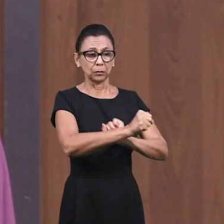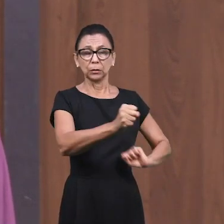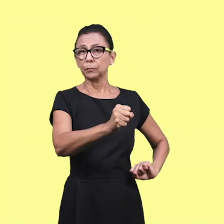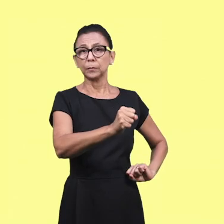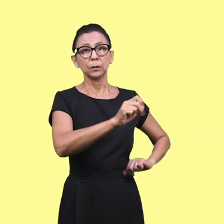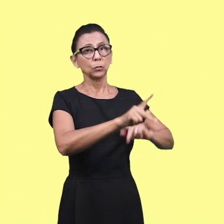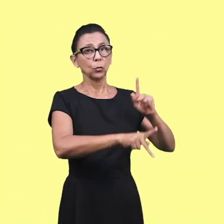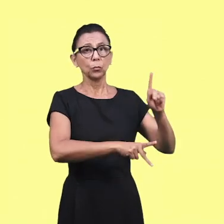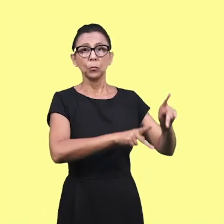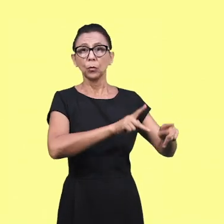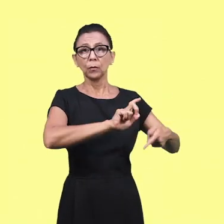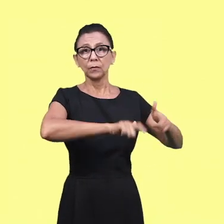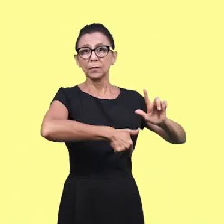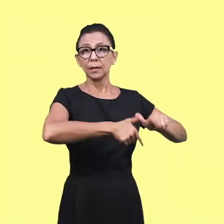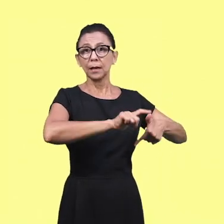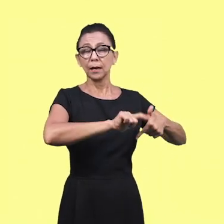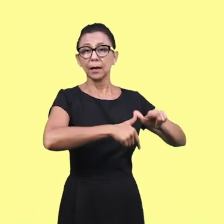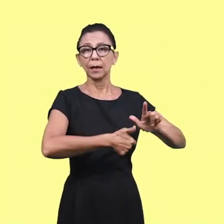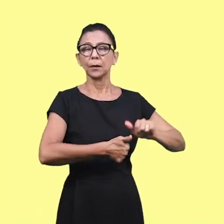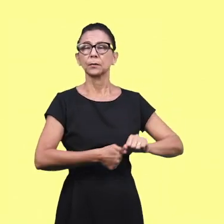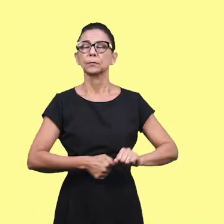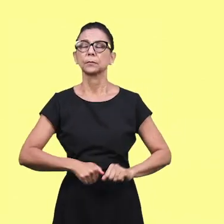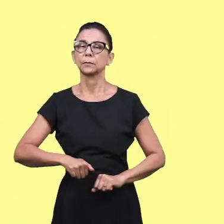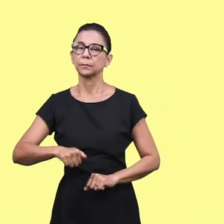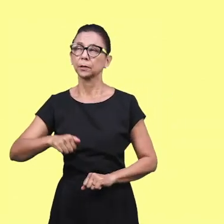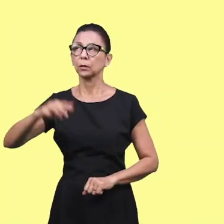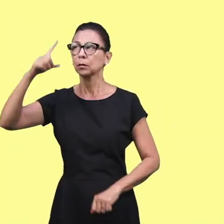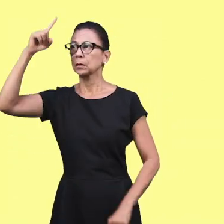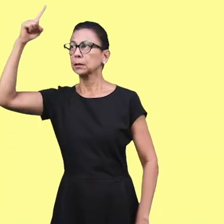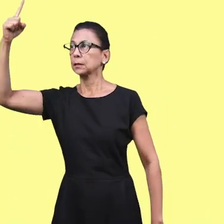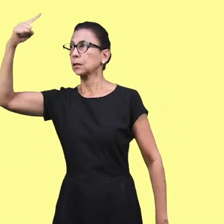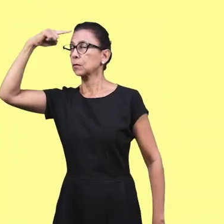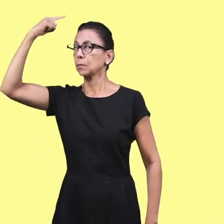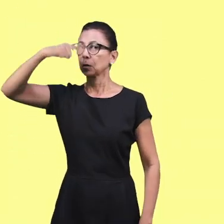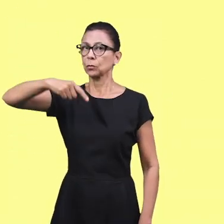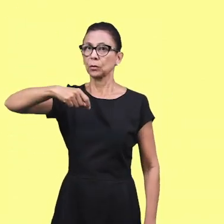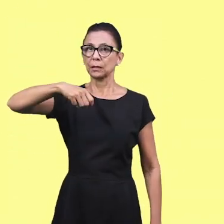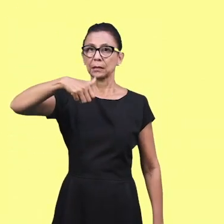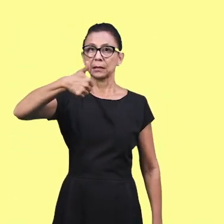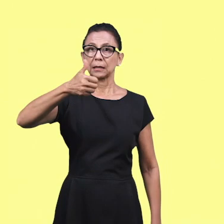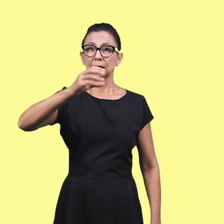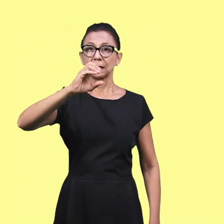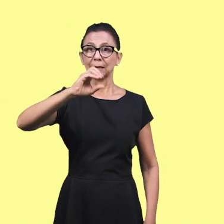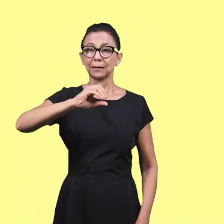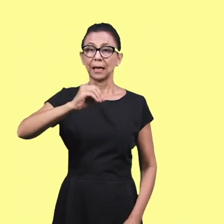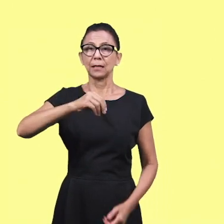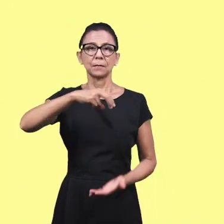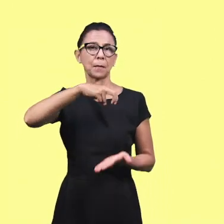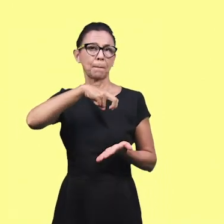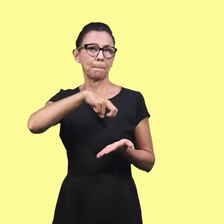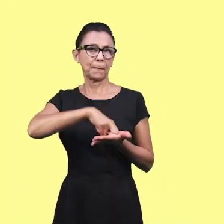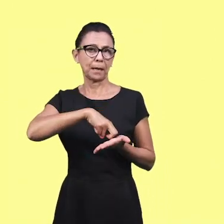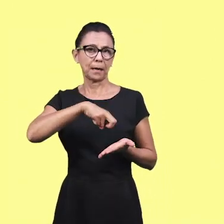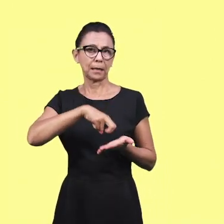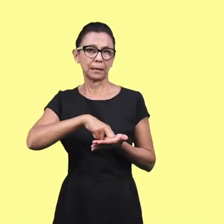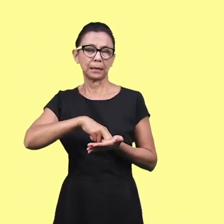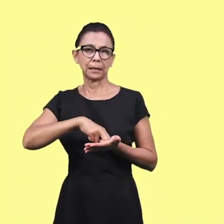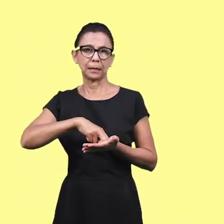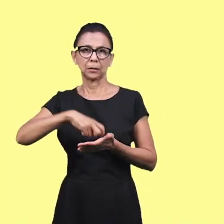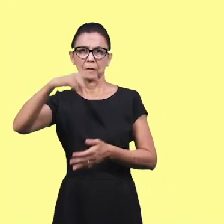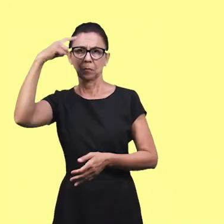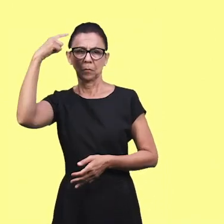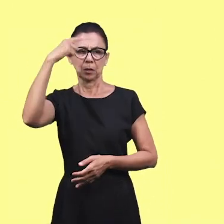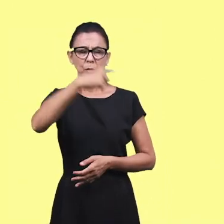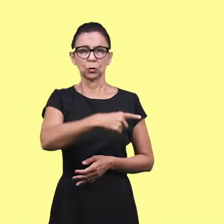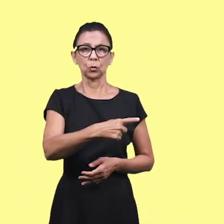minuit, l'Égypte allait vivre un moment de grande douleur. Tous les enfants premiers-nés, qui sont